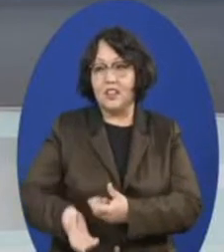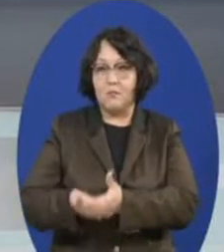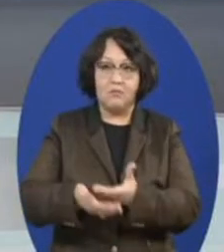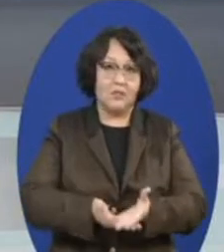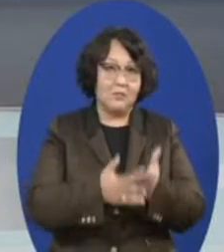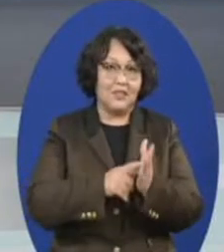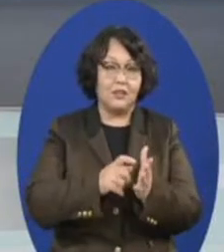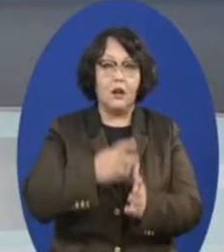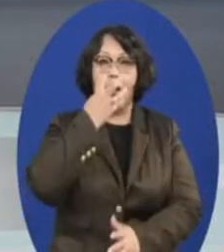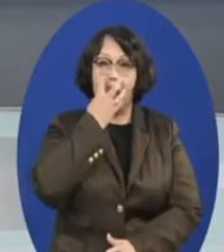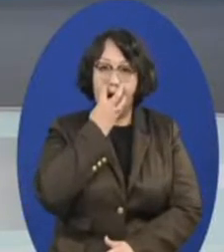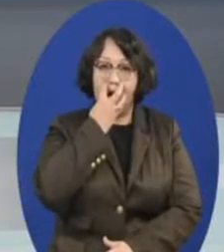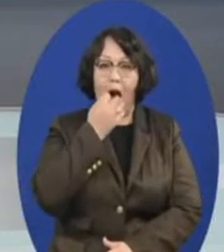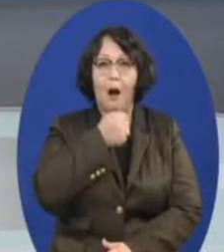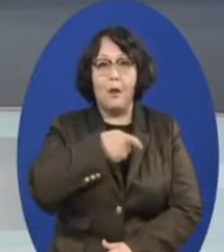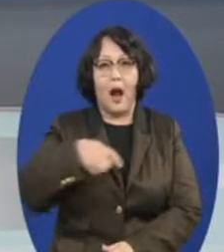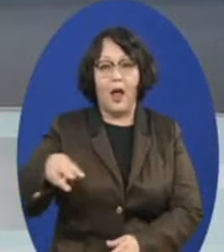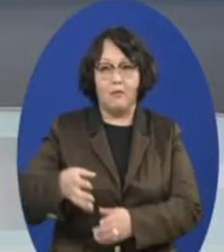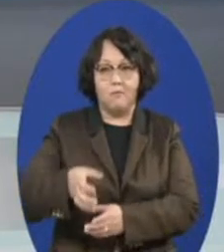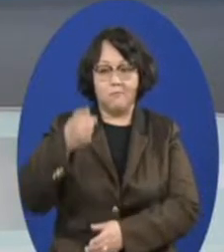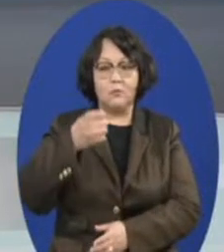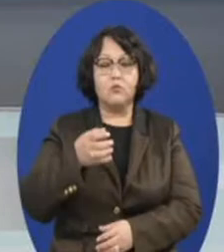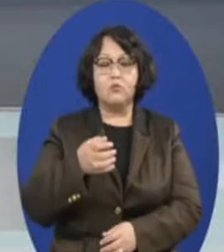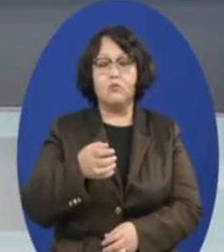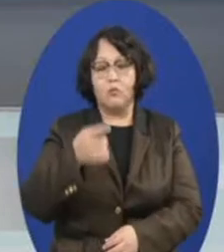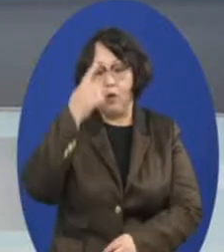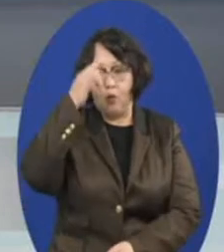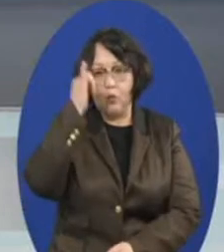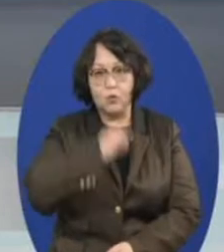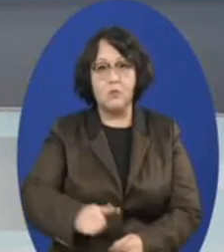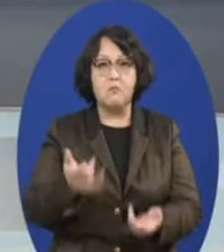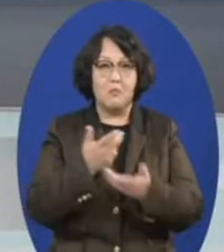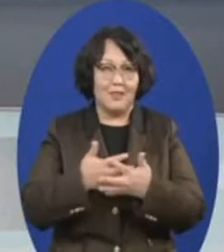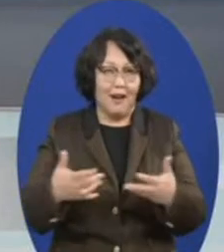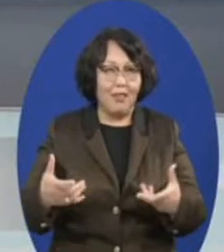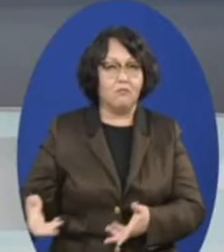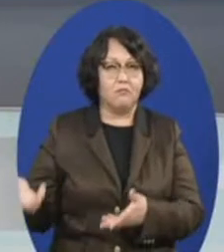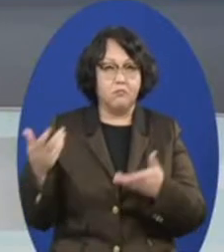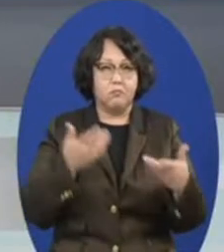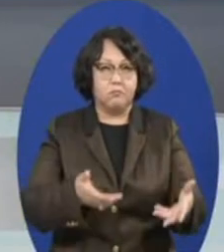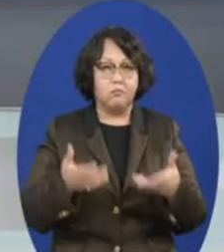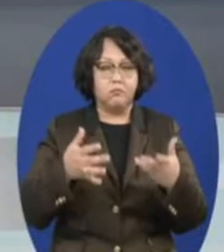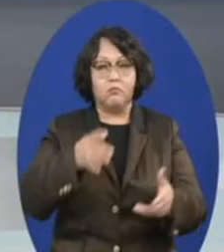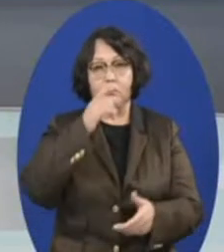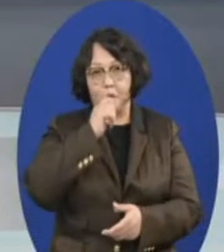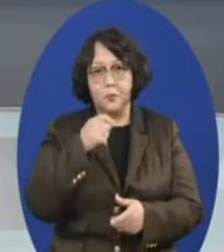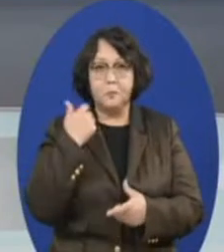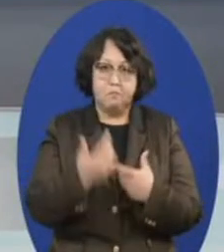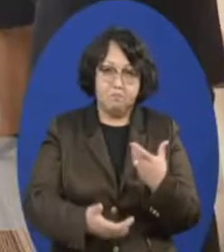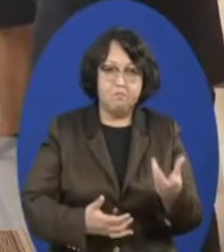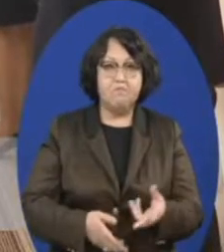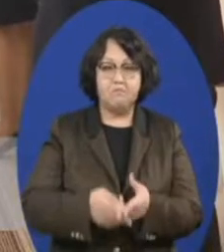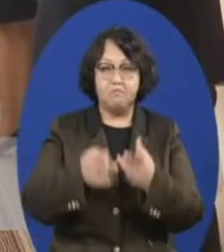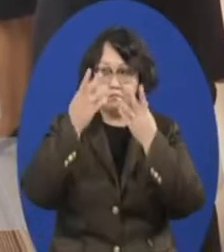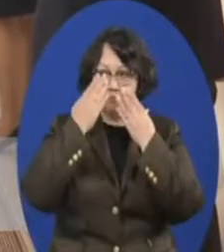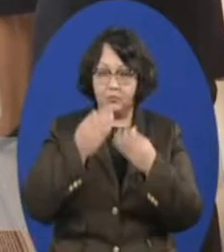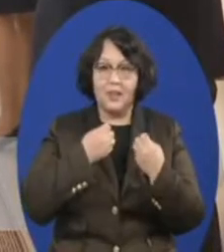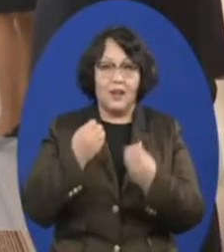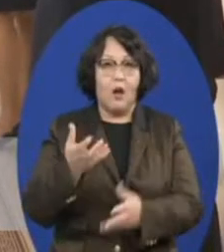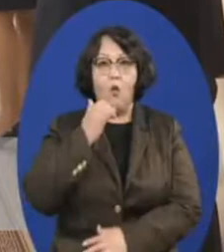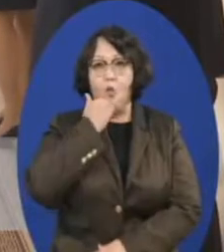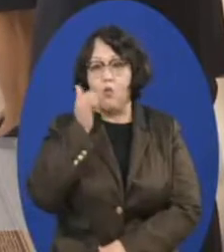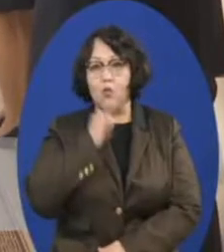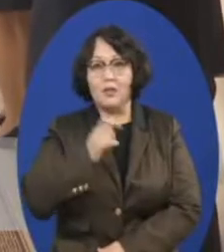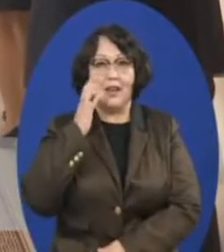шаардлагатай энэ үед. Амьсгалын 33 аппаратыг манай улсад хүмүүнлэгийн тусламжийн хүрээнд олгож байгаад гүн талархлаан илэрхийлсэн байна. Харин өнгөр